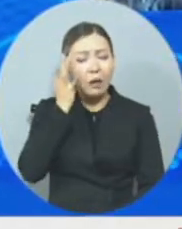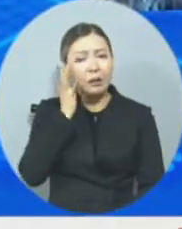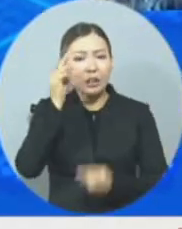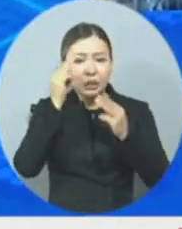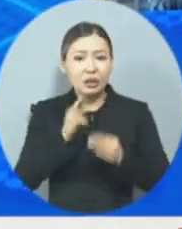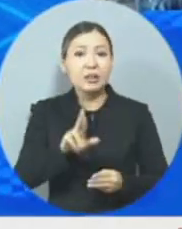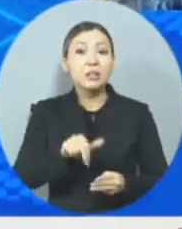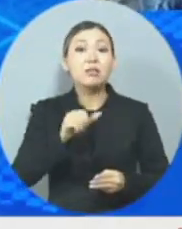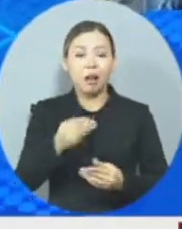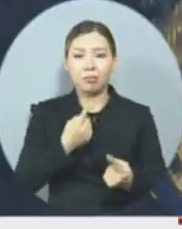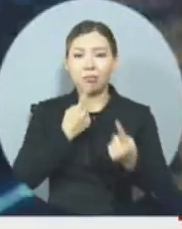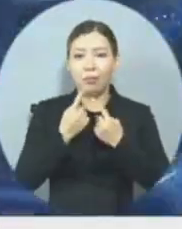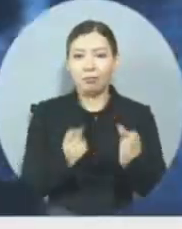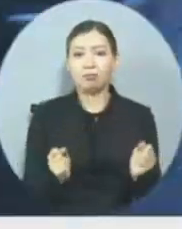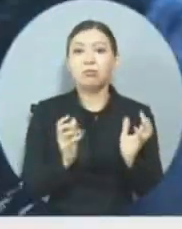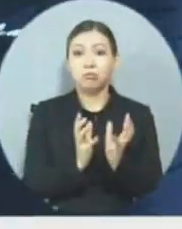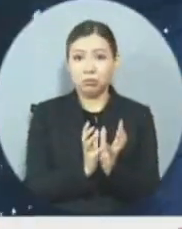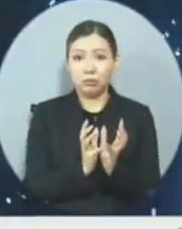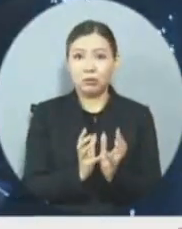ярилцсан байна.